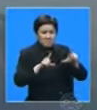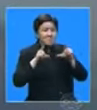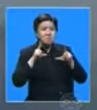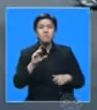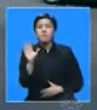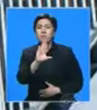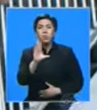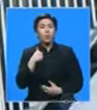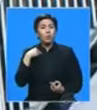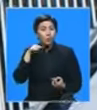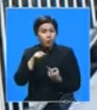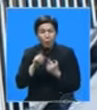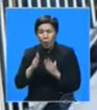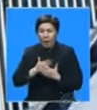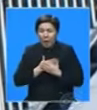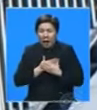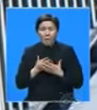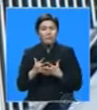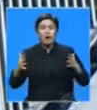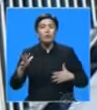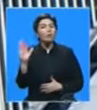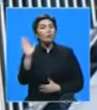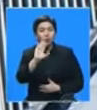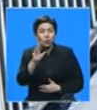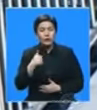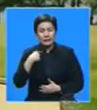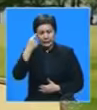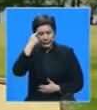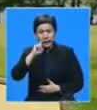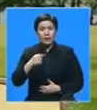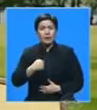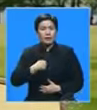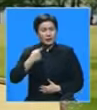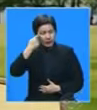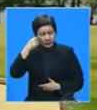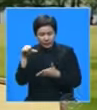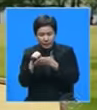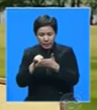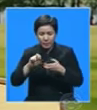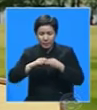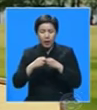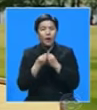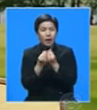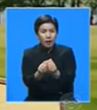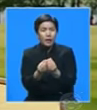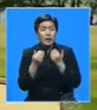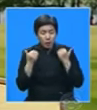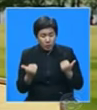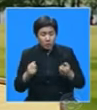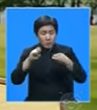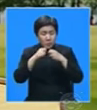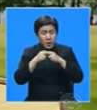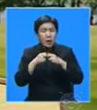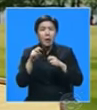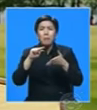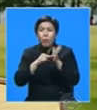ำยังไงให้คนรักเรามากๆไม่ใช่เราจะแก้ปัญหาให้เขานะครับปัญหาเกิดมามากกว่า10ปีไม่ได้เกิดมาหลัง